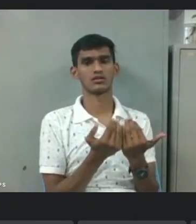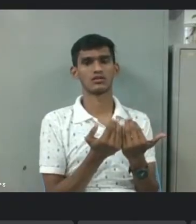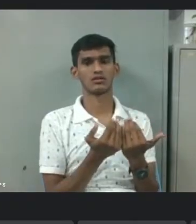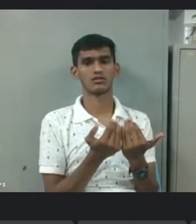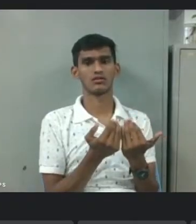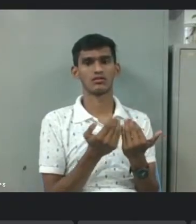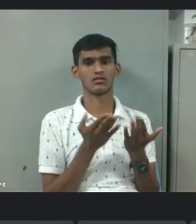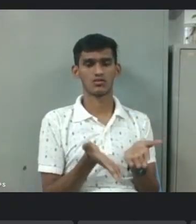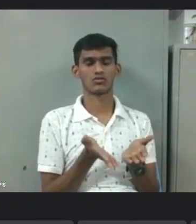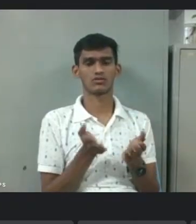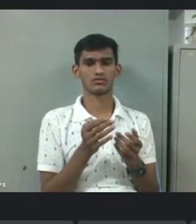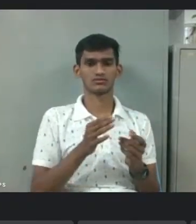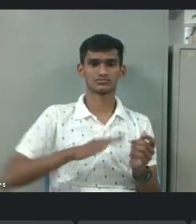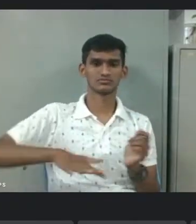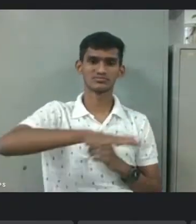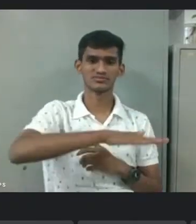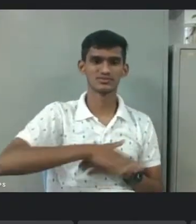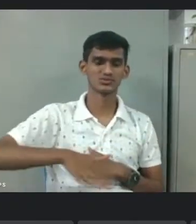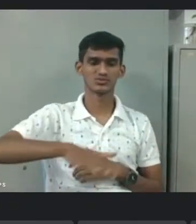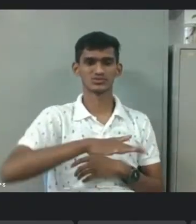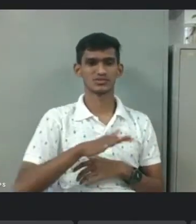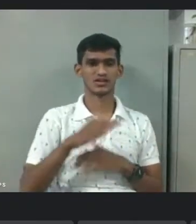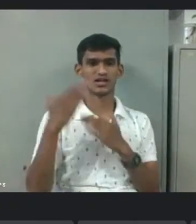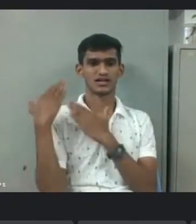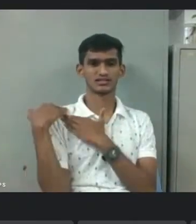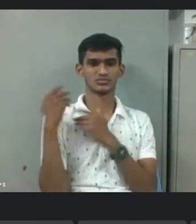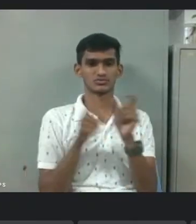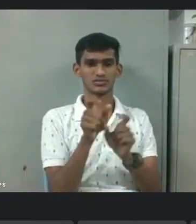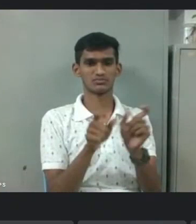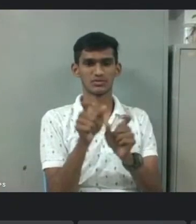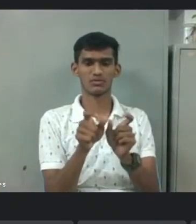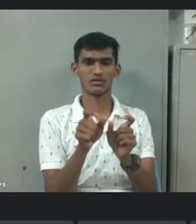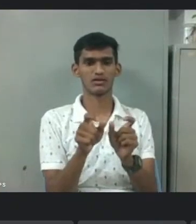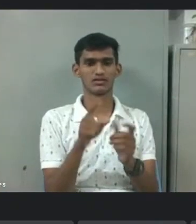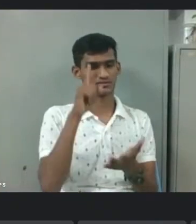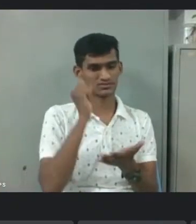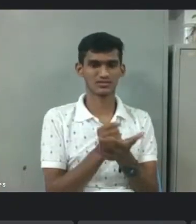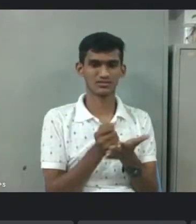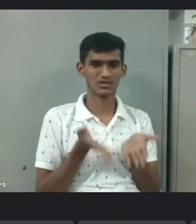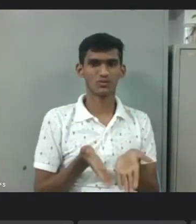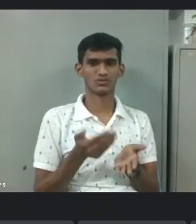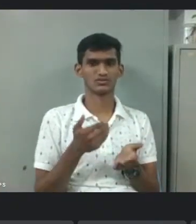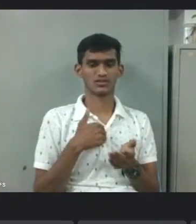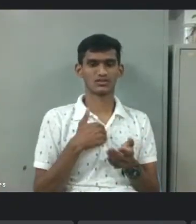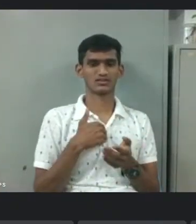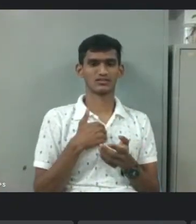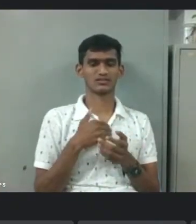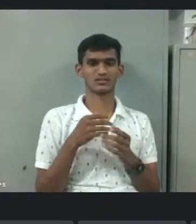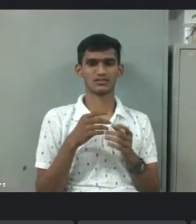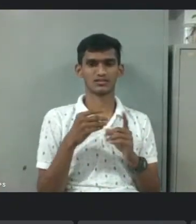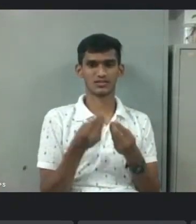ഓരോ അവിടെയുള്ള വ്യക്തികളായിരിക്കുമല്ലോ അതിന് തീരുമാനം എടുക്കുന്നത്. അതുകൊണ്ടാണ് എനിക്ക് ക്ലിയർ ആയിട്ടുള്ളൊരു ഇന്നത് ചെയ്താൽ ഇത് നടക്കും എന്ന് എനിക്ക് പ്രോമിസ്